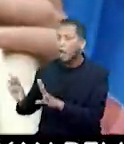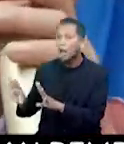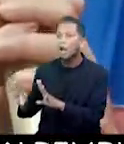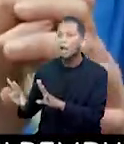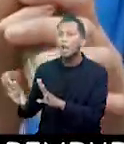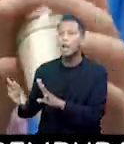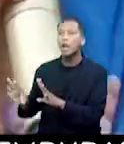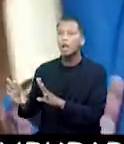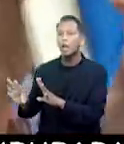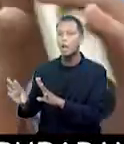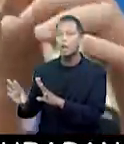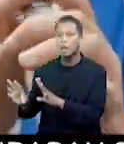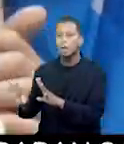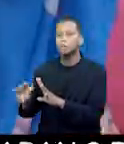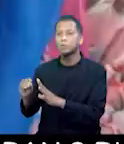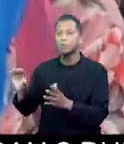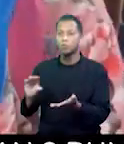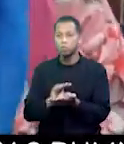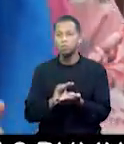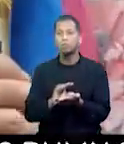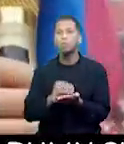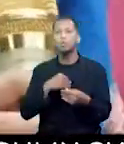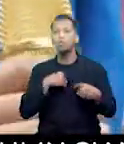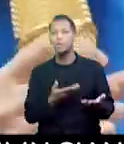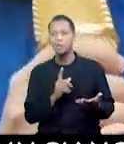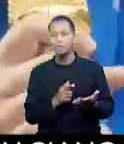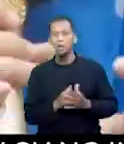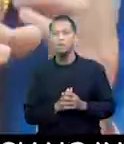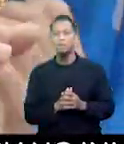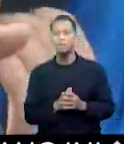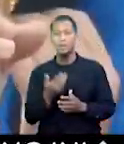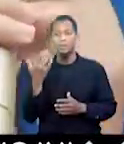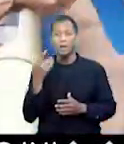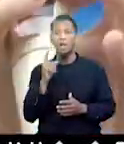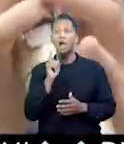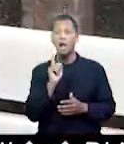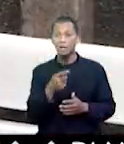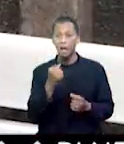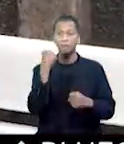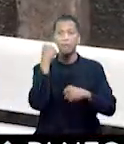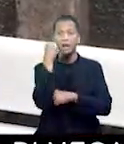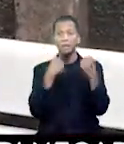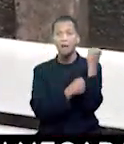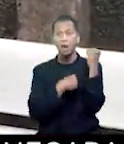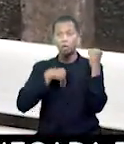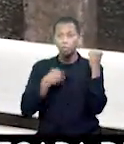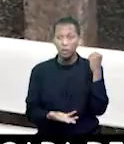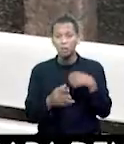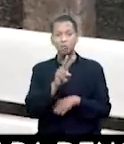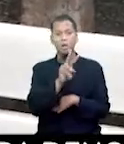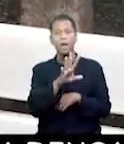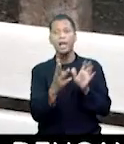kalah puluhan juta, ratusan juta, ada kemarin dari Palembang 2,5 miliar, dan kemarin ada satu orang wanita, masih muda,